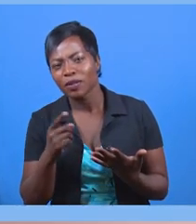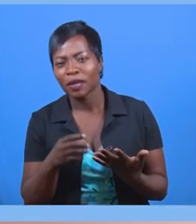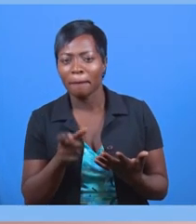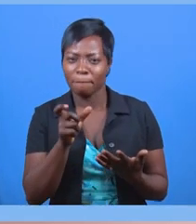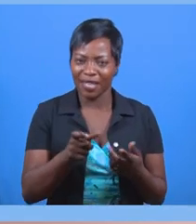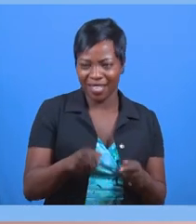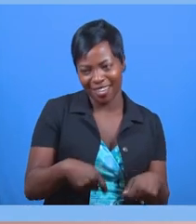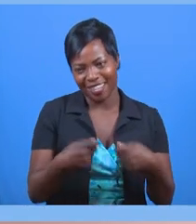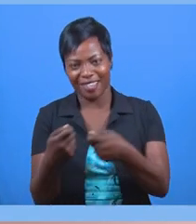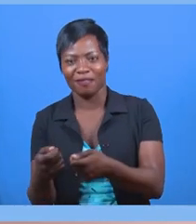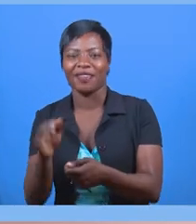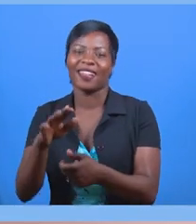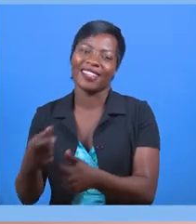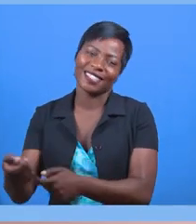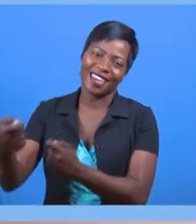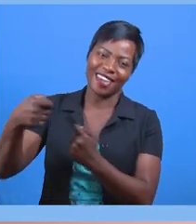kamwe.